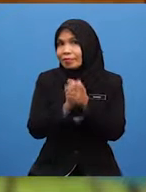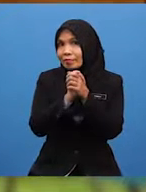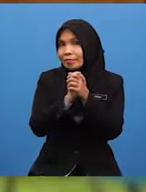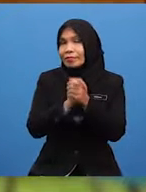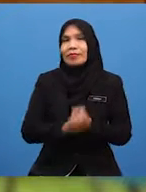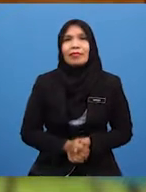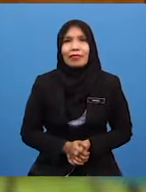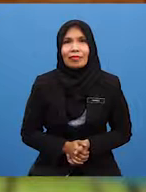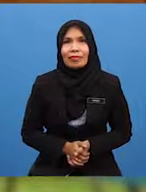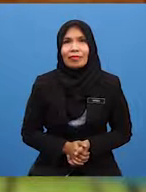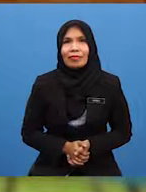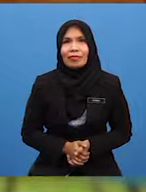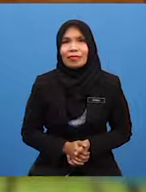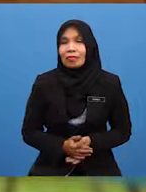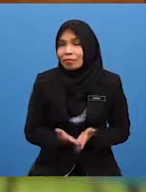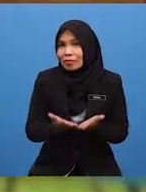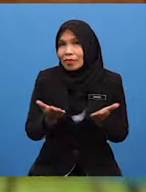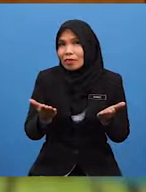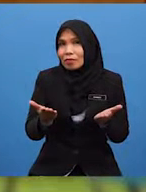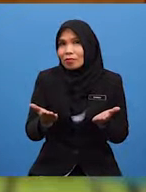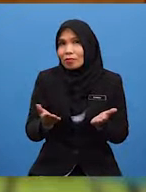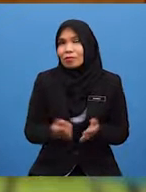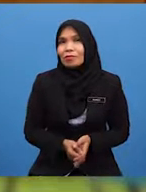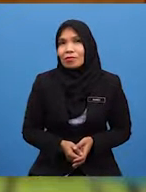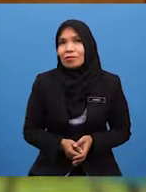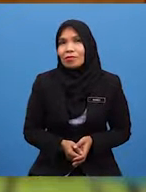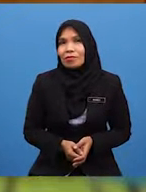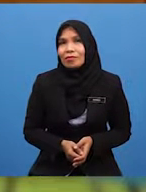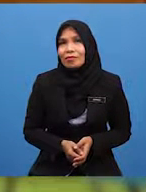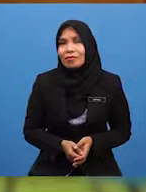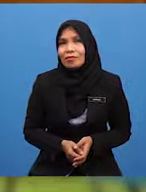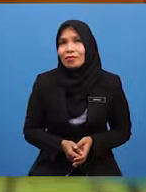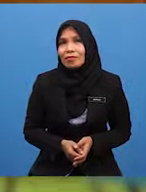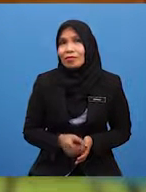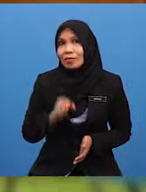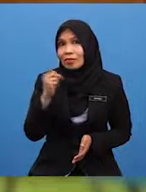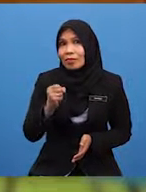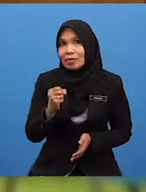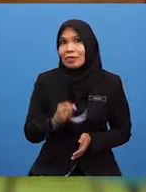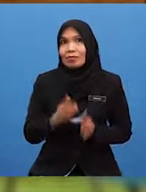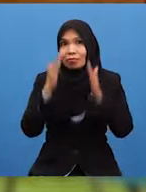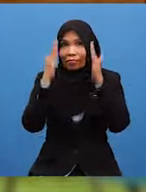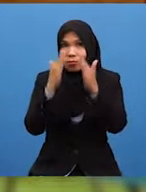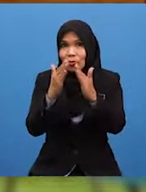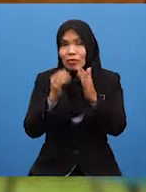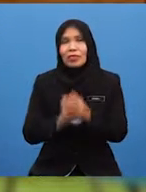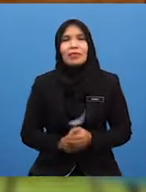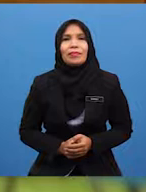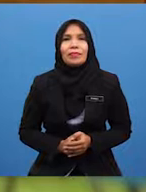Tahniah! Nampaknya kamu memang menumpukan perhatian terhadap pengajaran